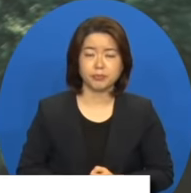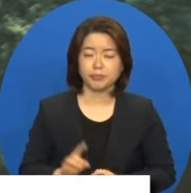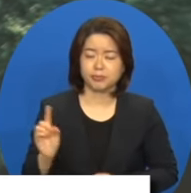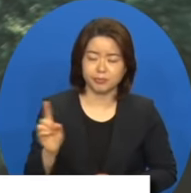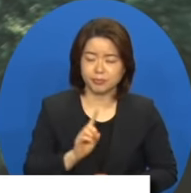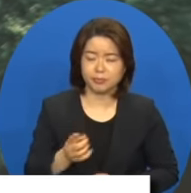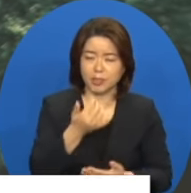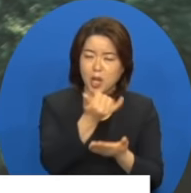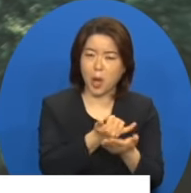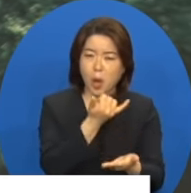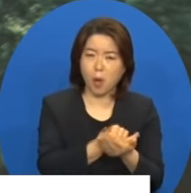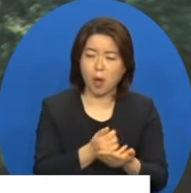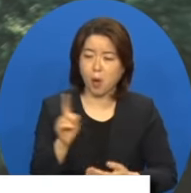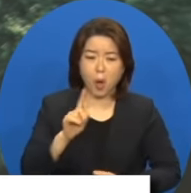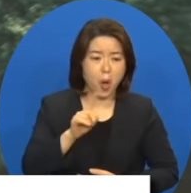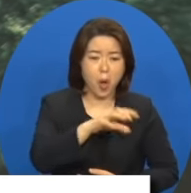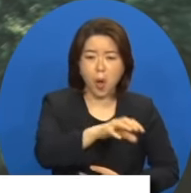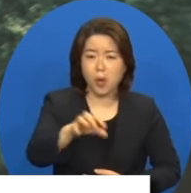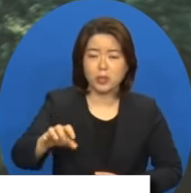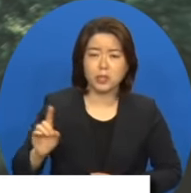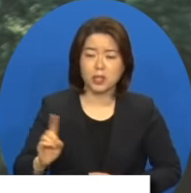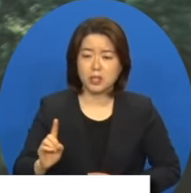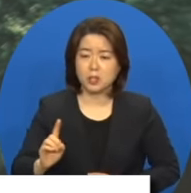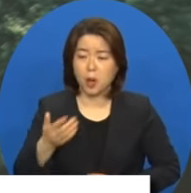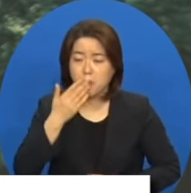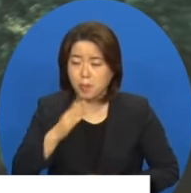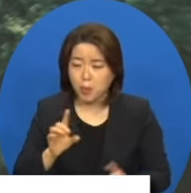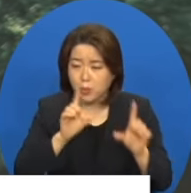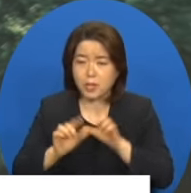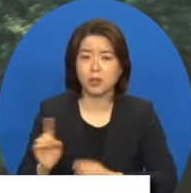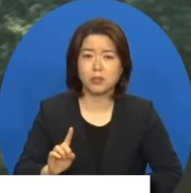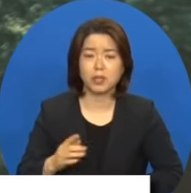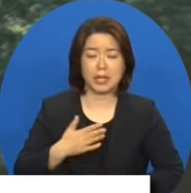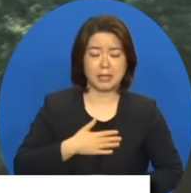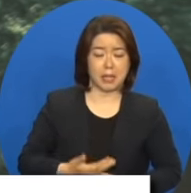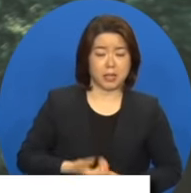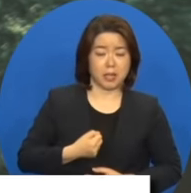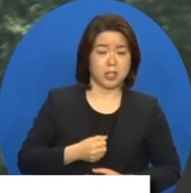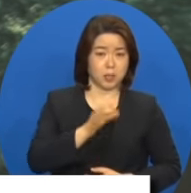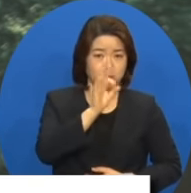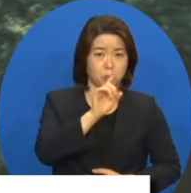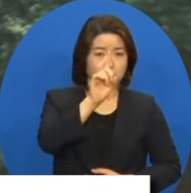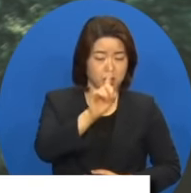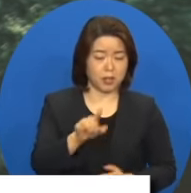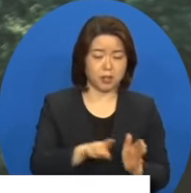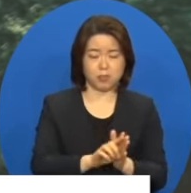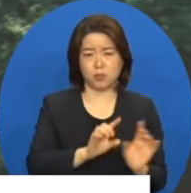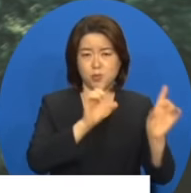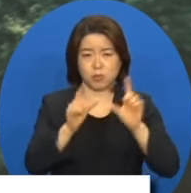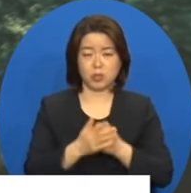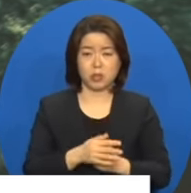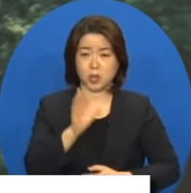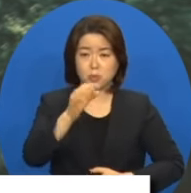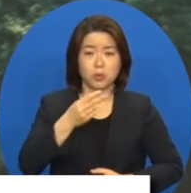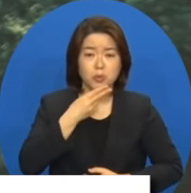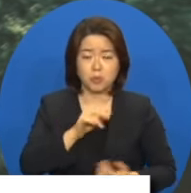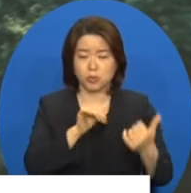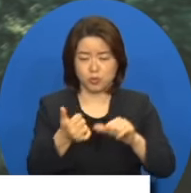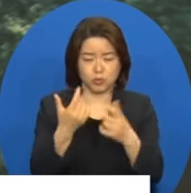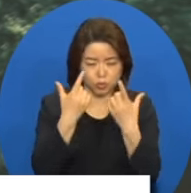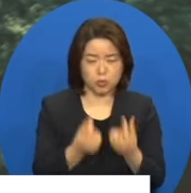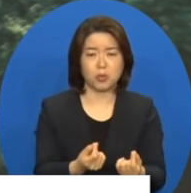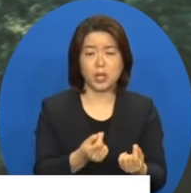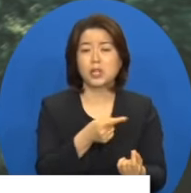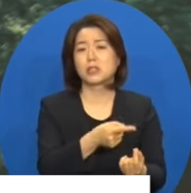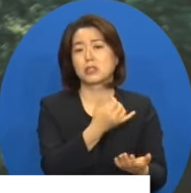도대체 고아가 어디 가서 뭘 어떻게 먹고 살 겁니까? 가지고 있는 돈 하나 믿고 사는 거죠. 돈 없으면 죽는 겁니다, 고아는.